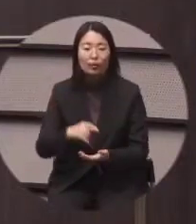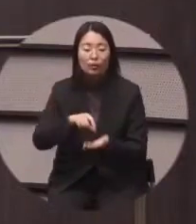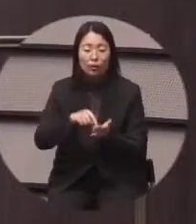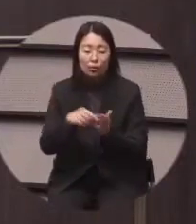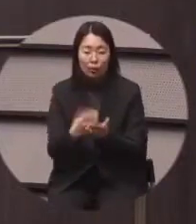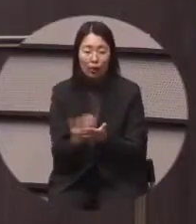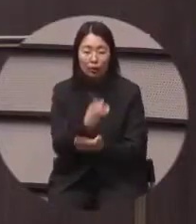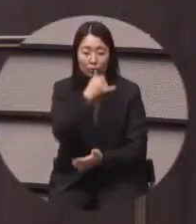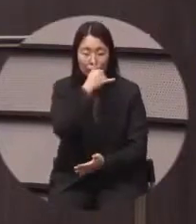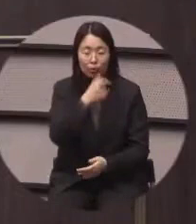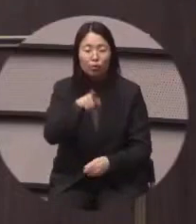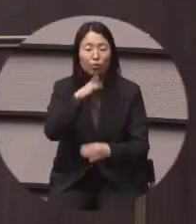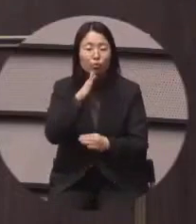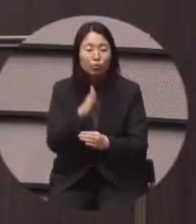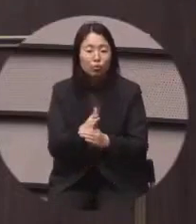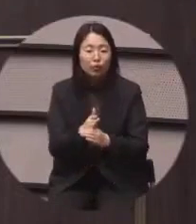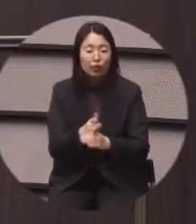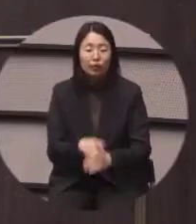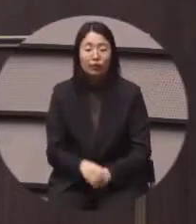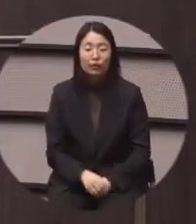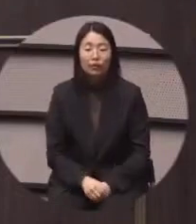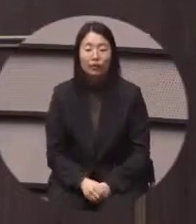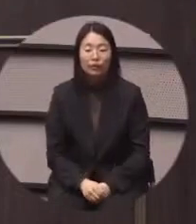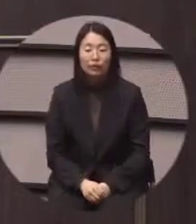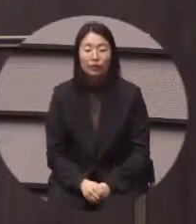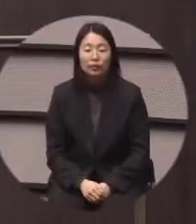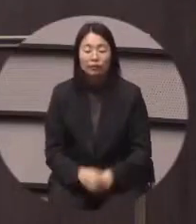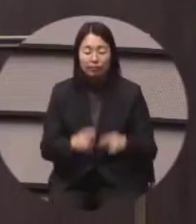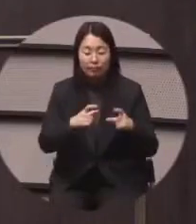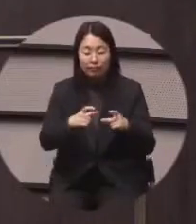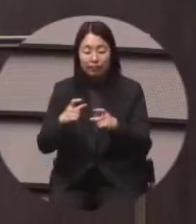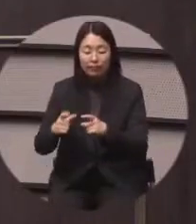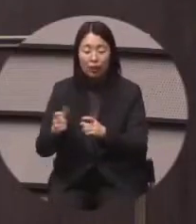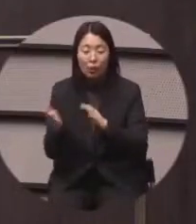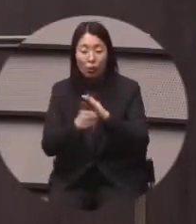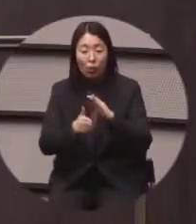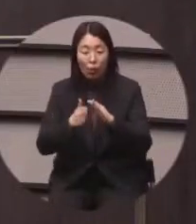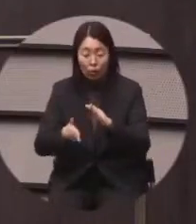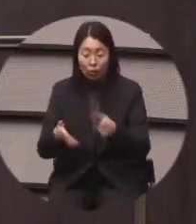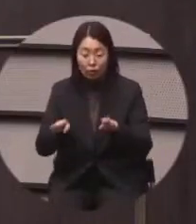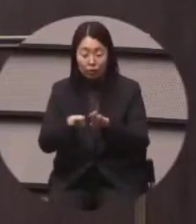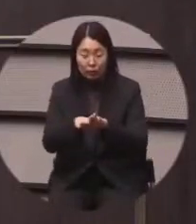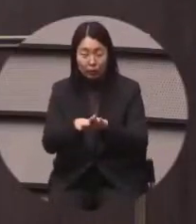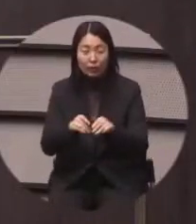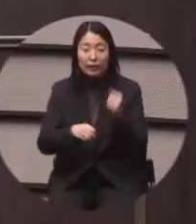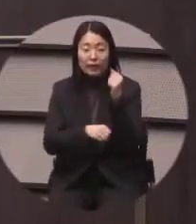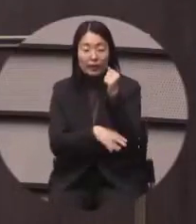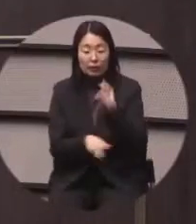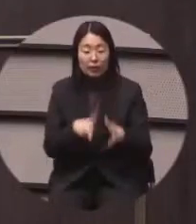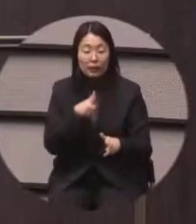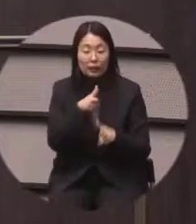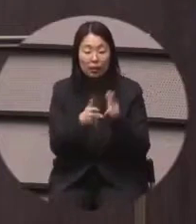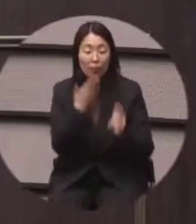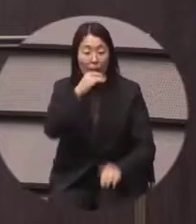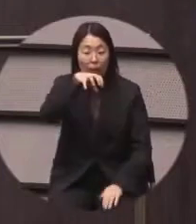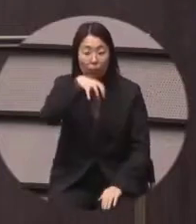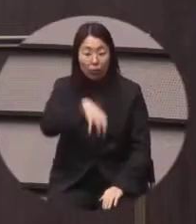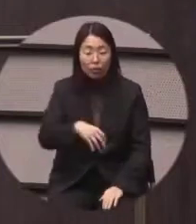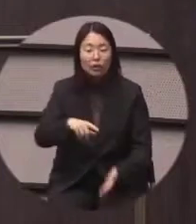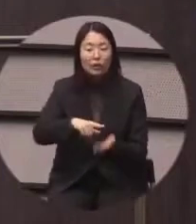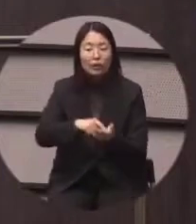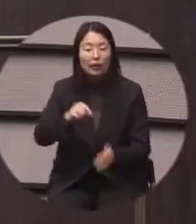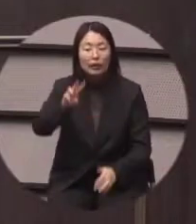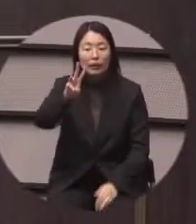926만 9,919평방미터에 이르며 그중 지구단위 구역 내 공공청사 부지 등 기반시설 사업이 가능한 필지는